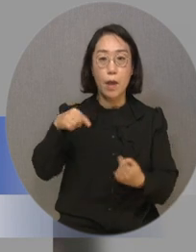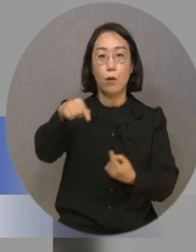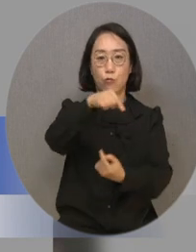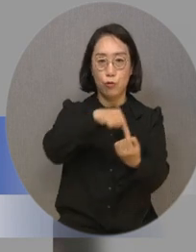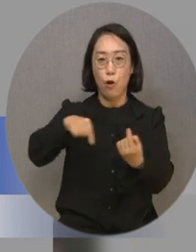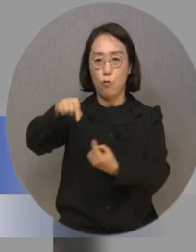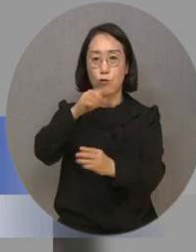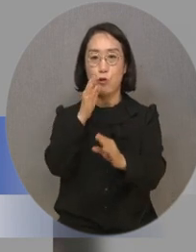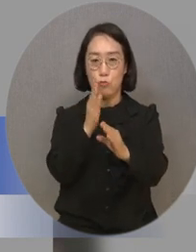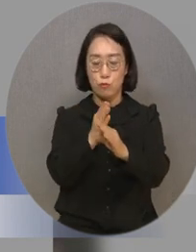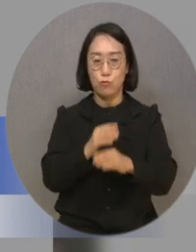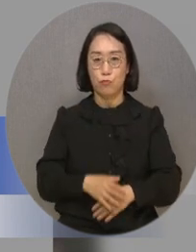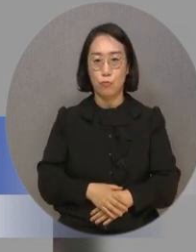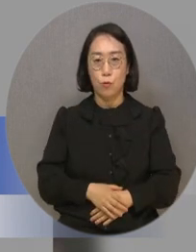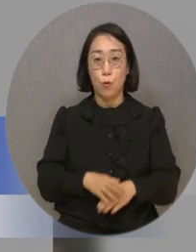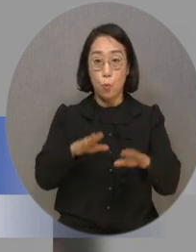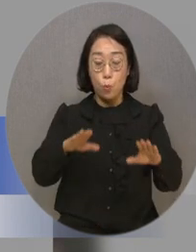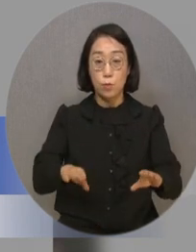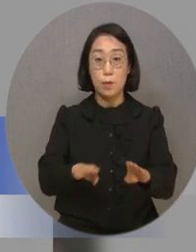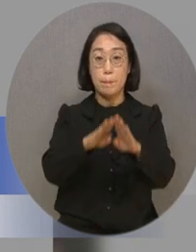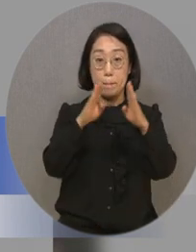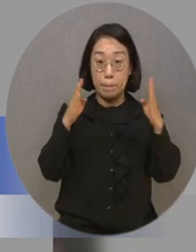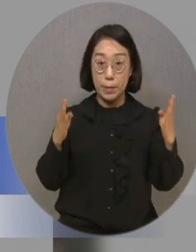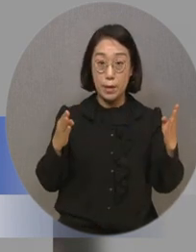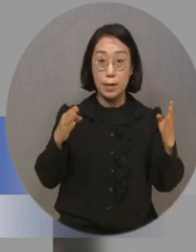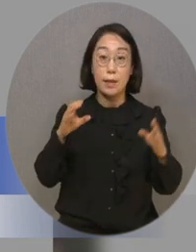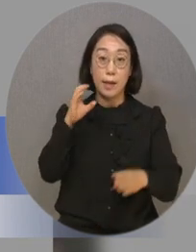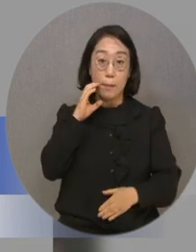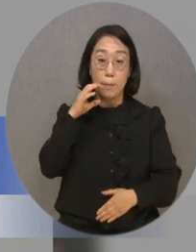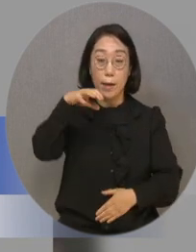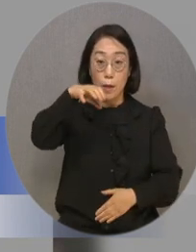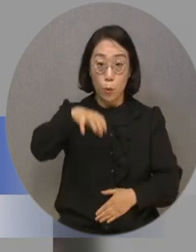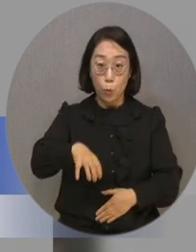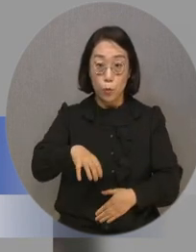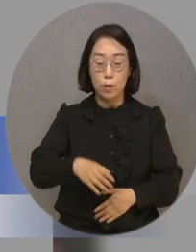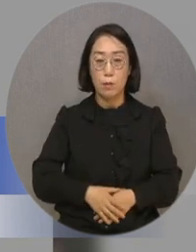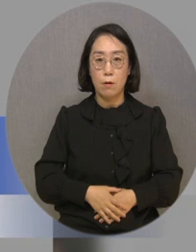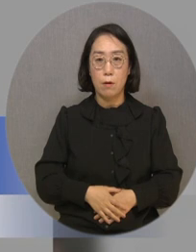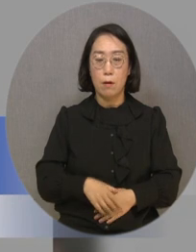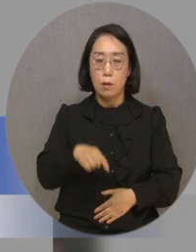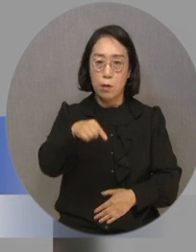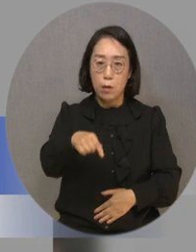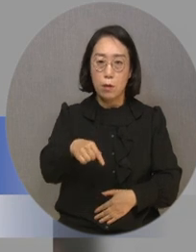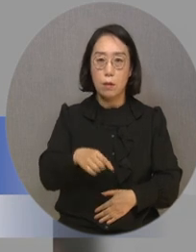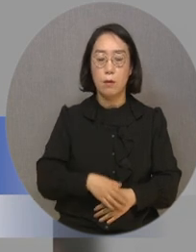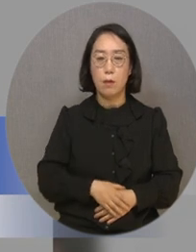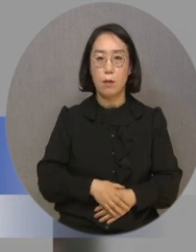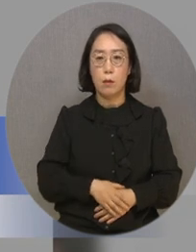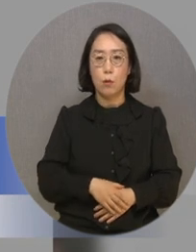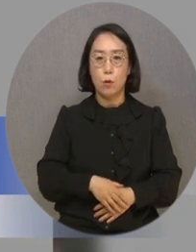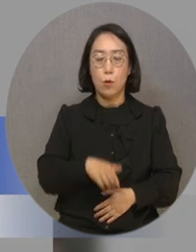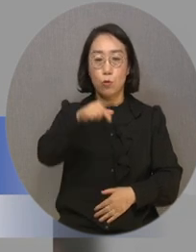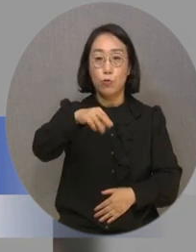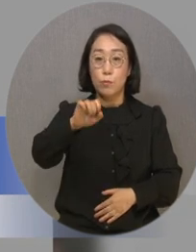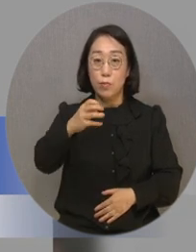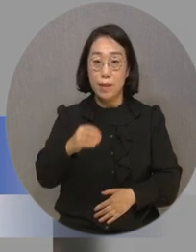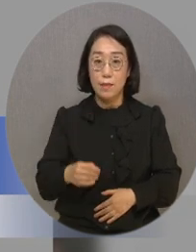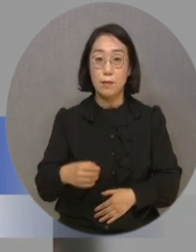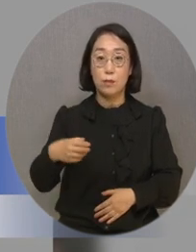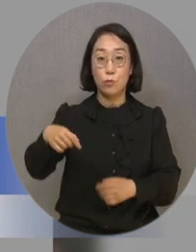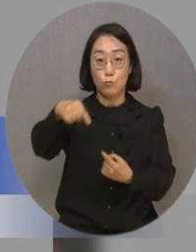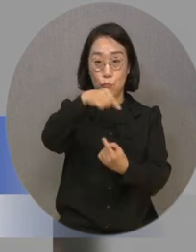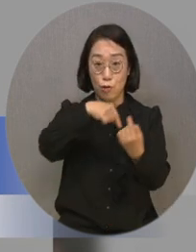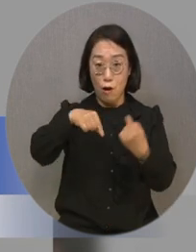중에 있는데요. 이번에 오픈한 I got everything 인천 남동 우체국점은 직업재활시설 구프랜드가